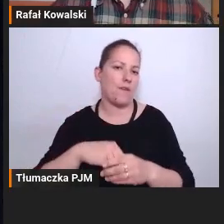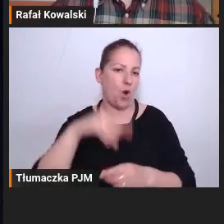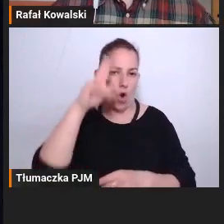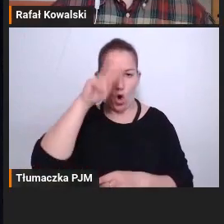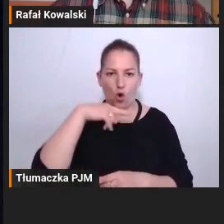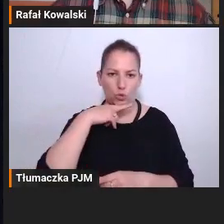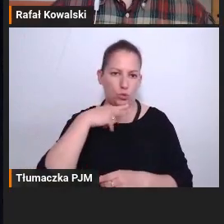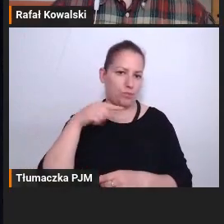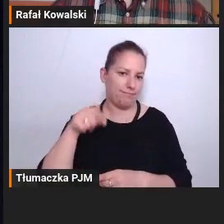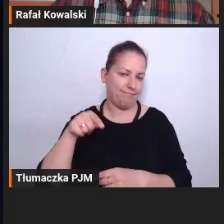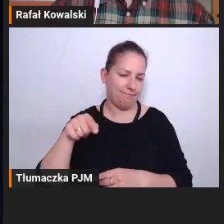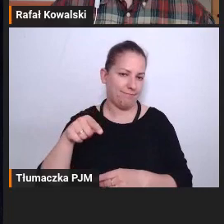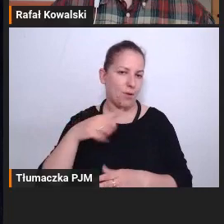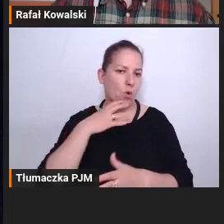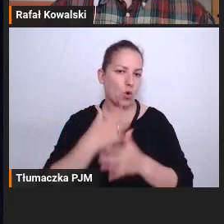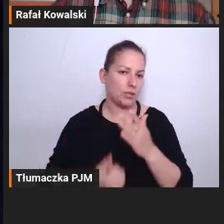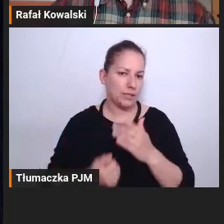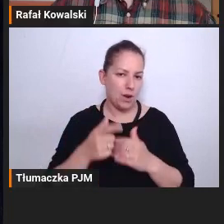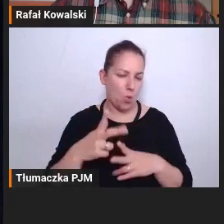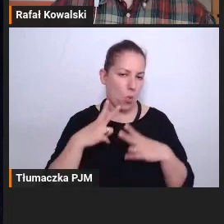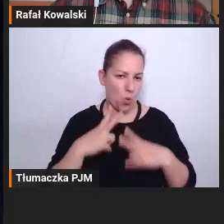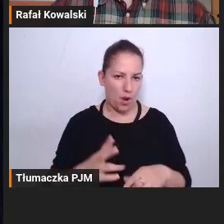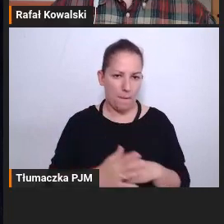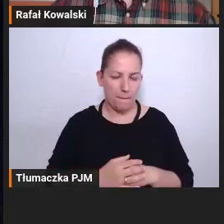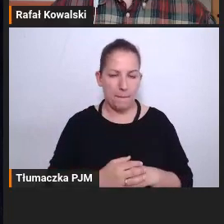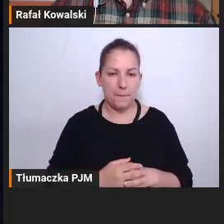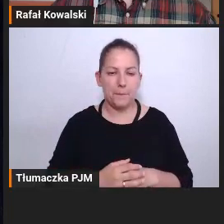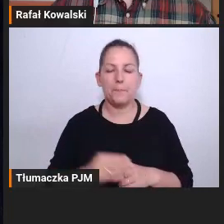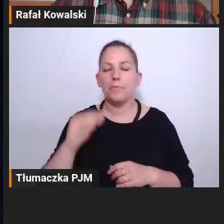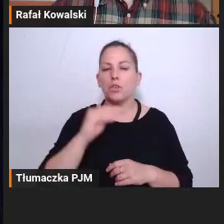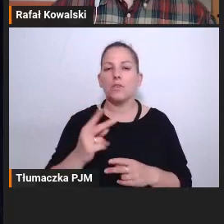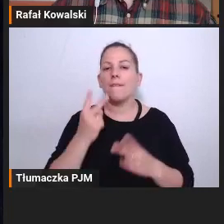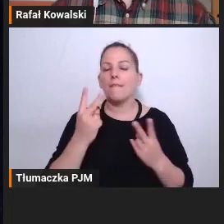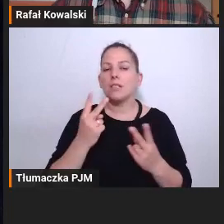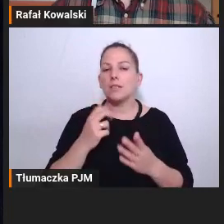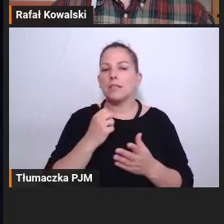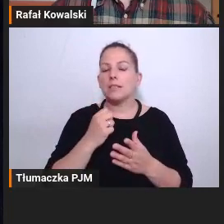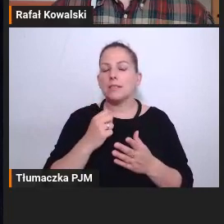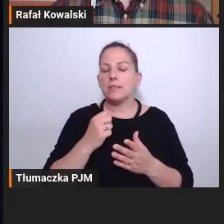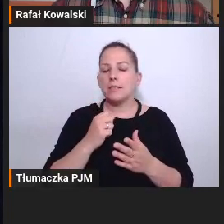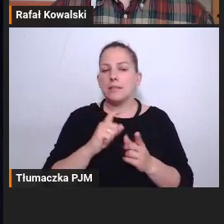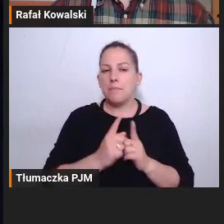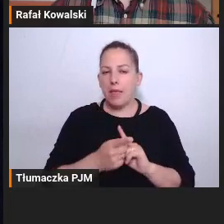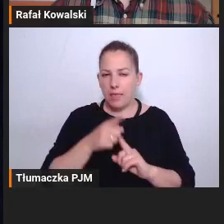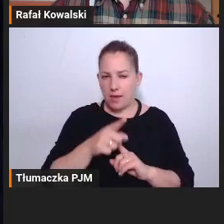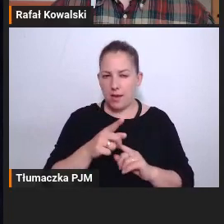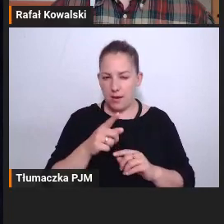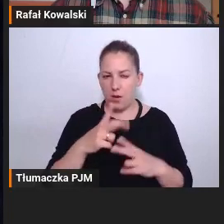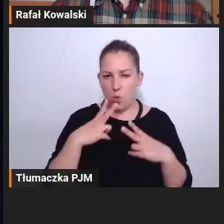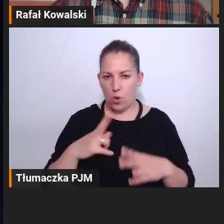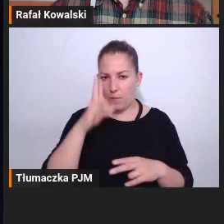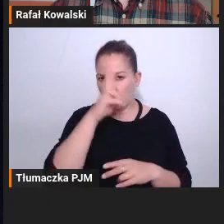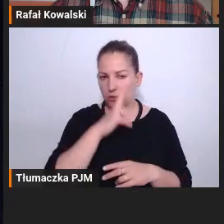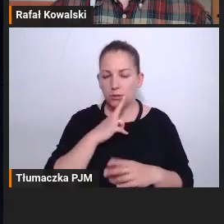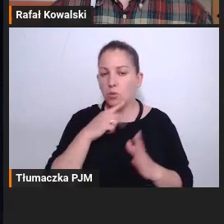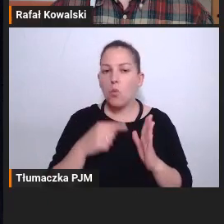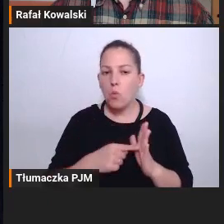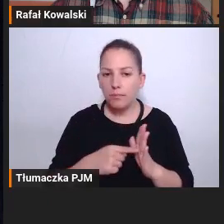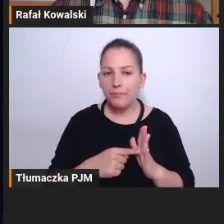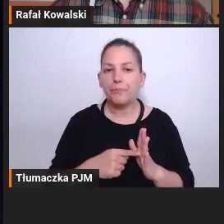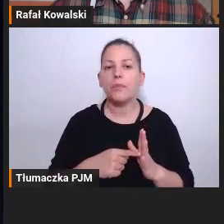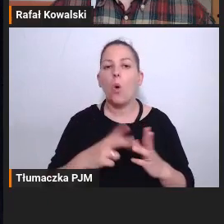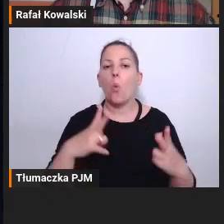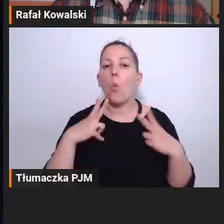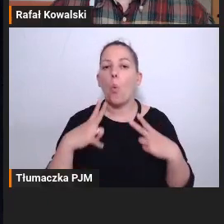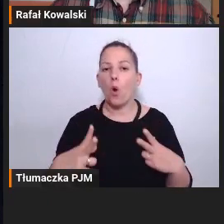ojców do korzystania z tego urlopu. Jeszcze ważna zmiana w zakresie urlopu rodzicielskiego to jest to, że ten